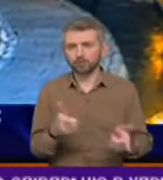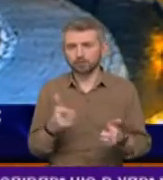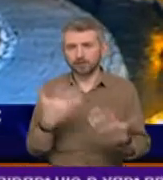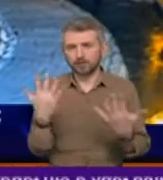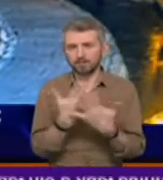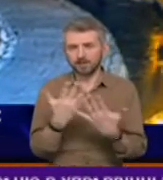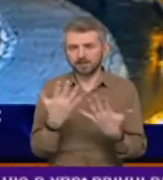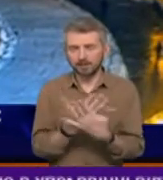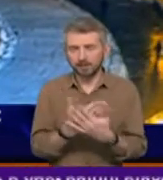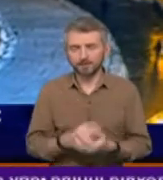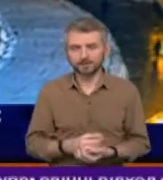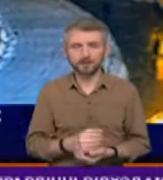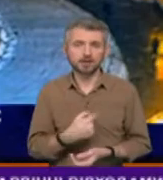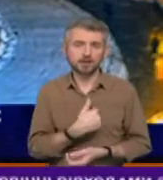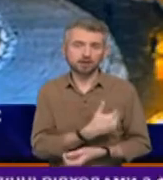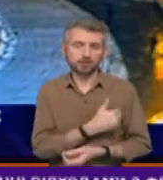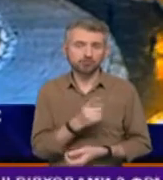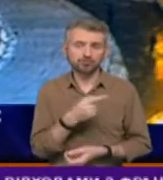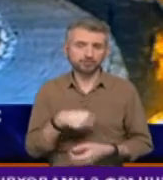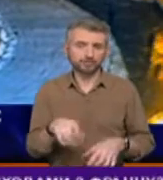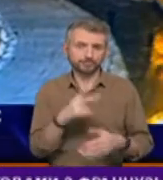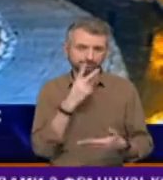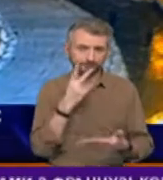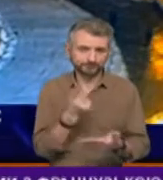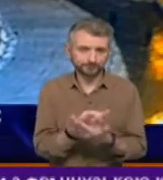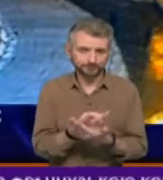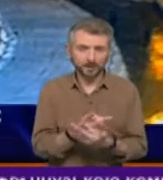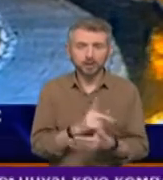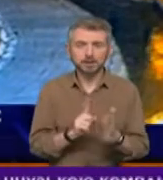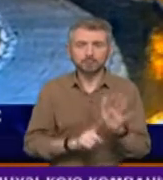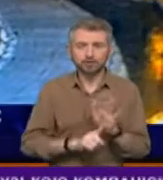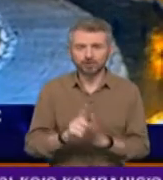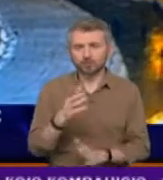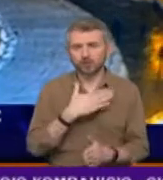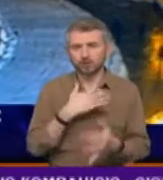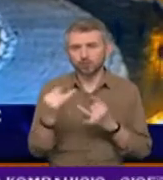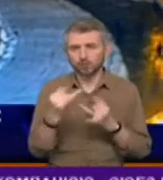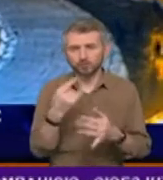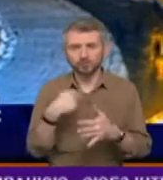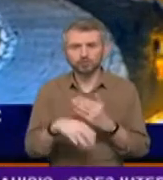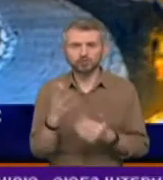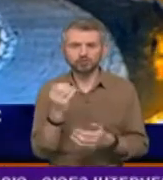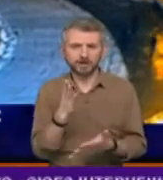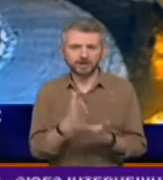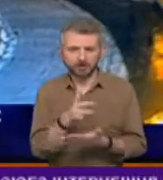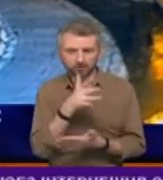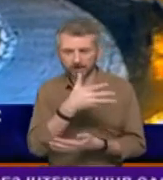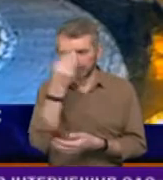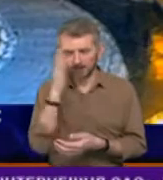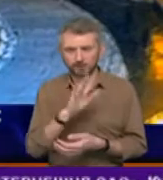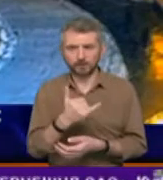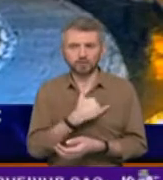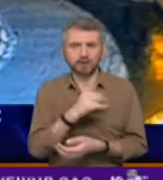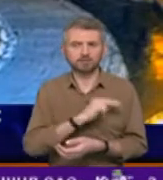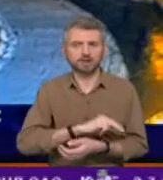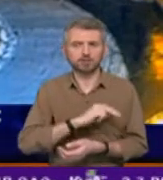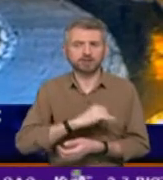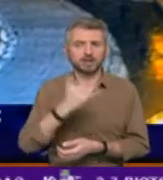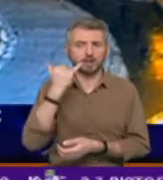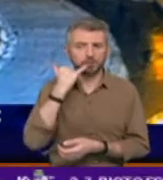тими результатами. Ну, наприклад, з англійською мовою, я знаю, минулого року щодо англійської мови було стільки розмов. До речі, ви, ну, от з